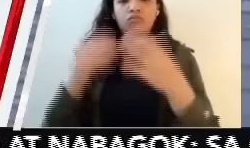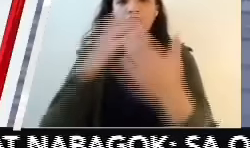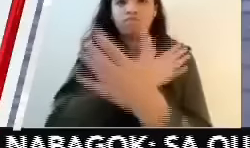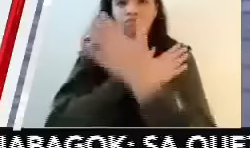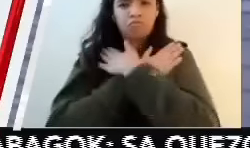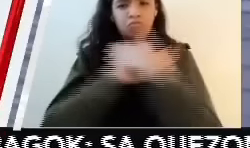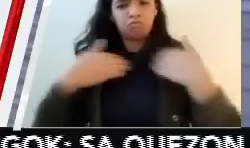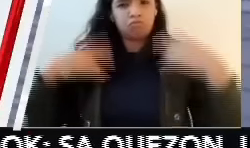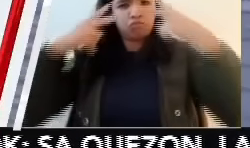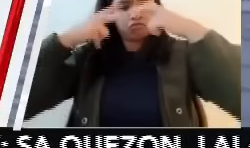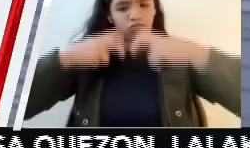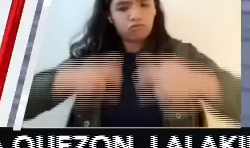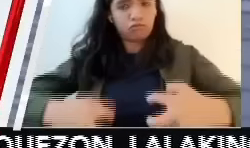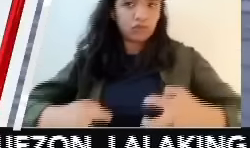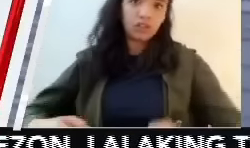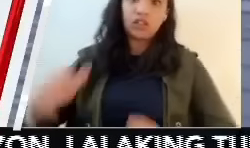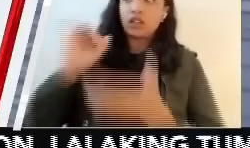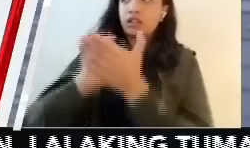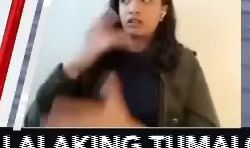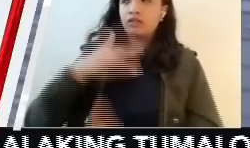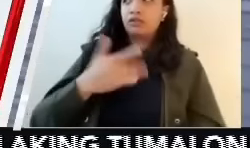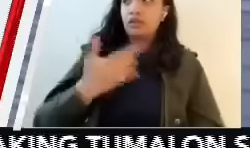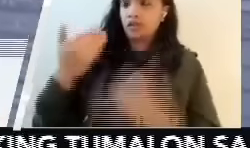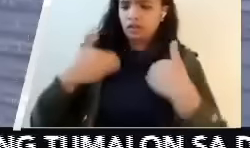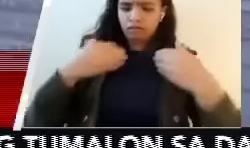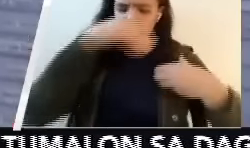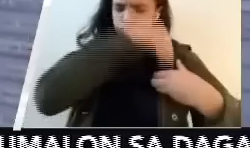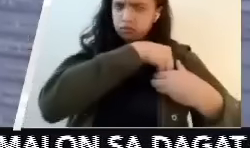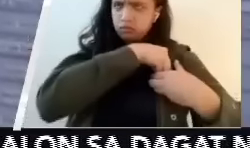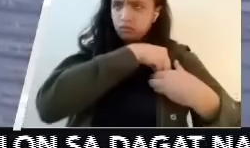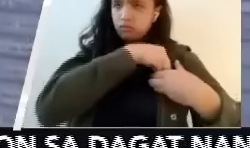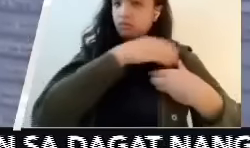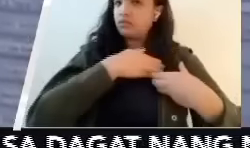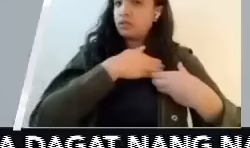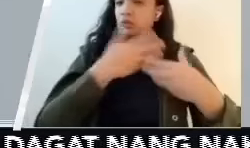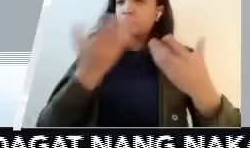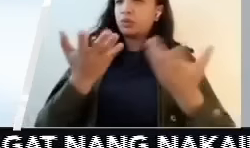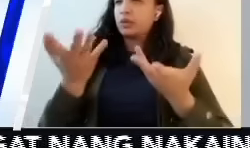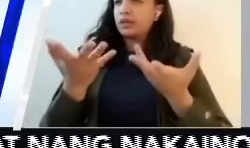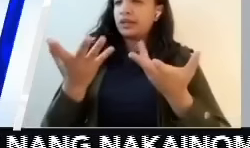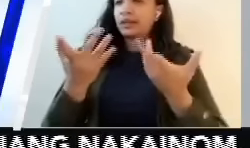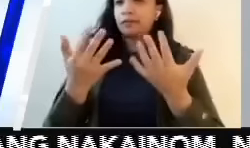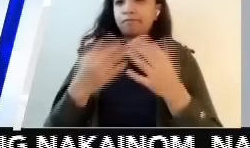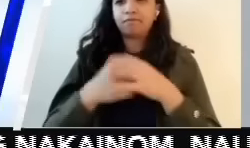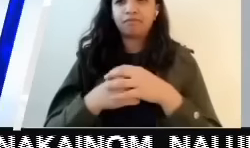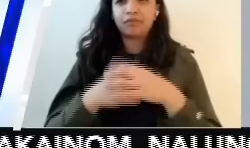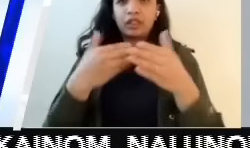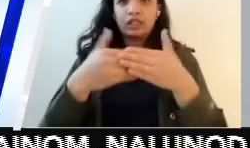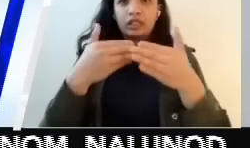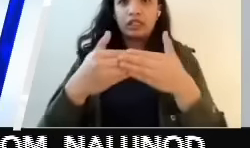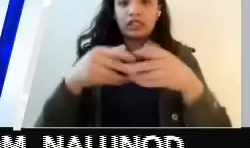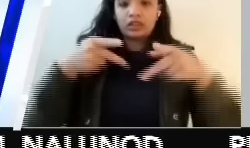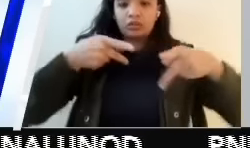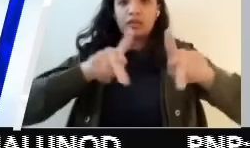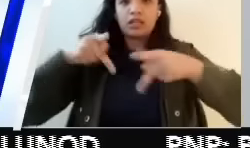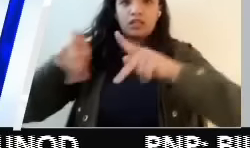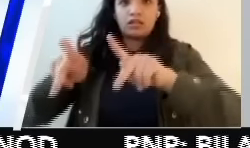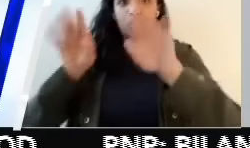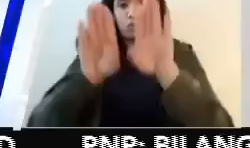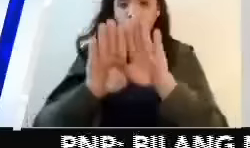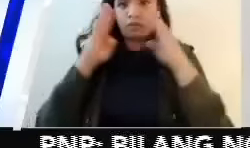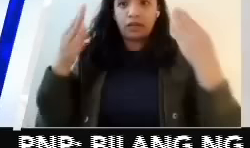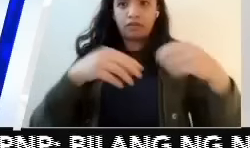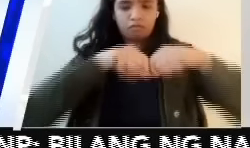may nakaumbok po, ma'am. Doon po sa may, ano po, ng pantalon. Binuksan daw niya ang pantalon gamit ang